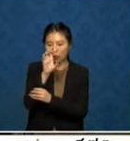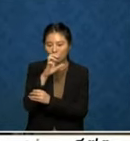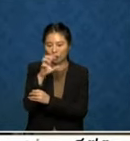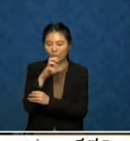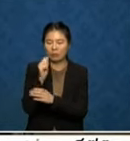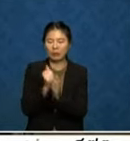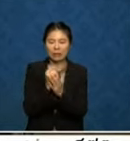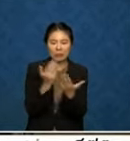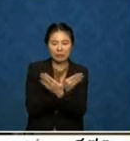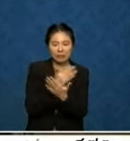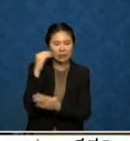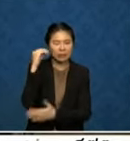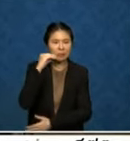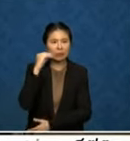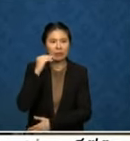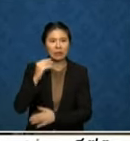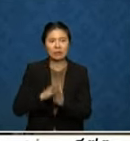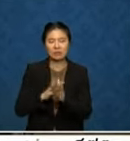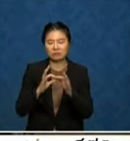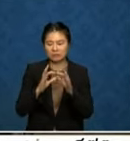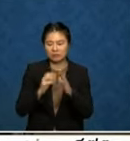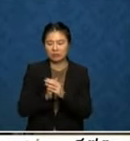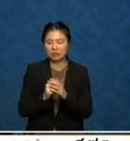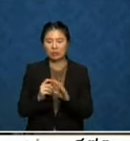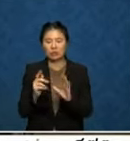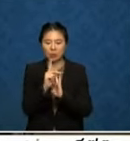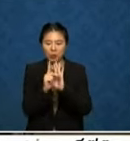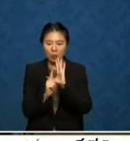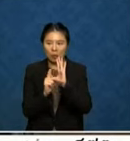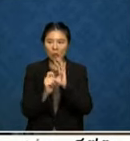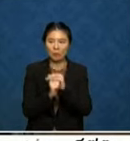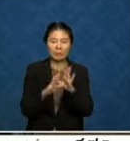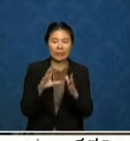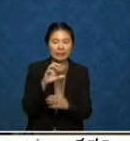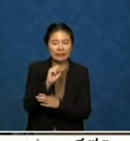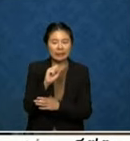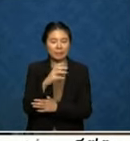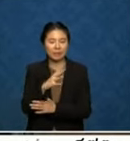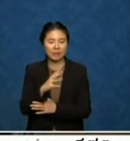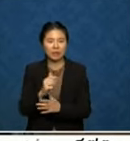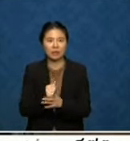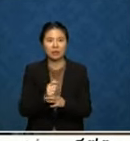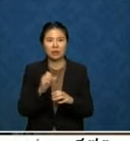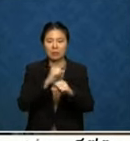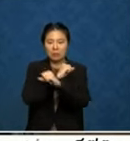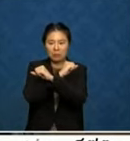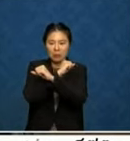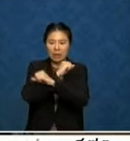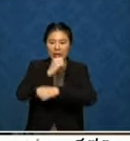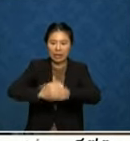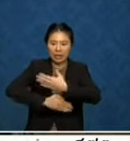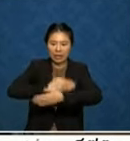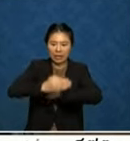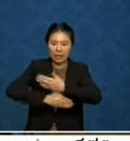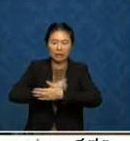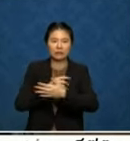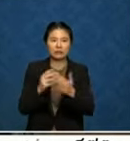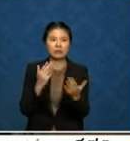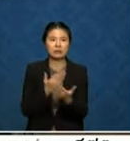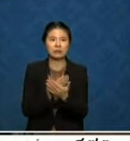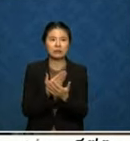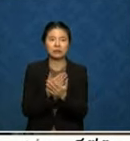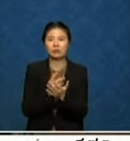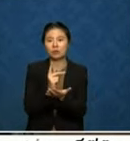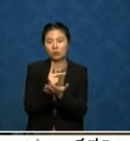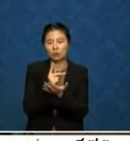ยนแปลงอย่างรวดเร็วและอาศัยช่องว่างของกฎหมายค่ะเพื่อป้องกันธุรกิจที่เข้าข่ายการกู้ยืมเงินที่เป็น